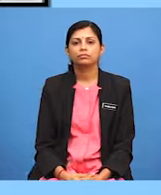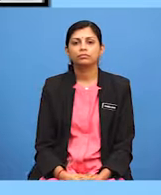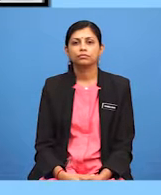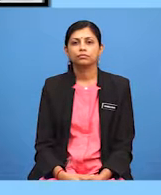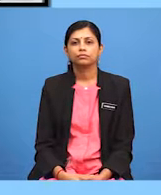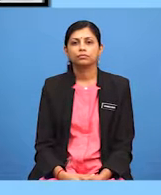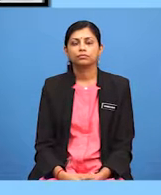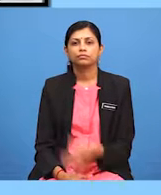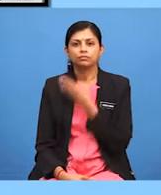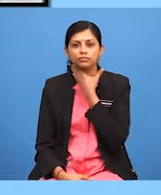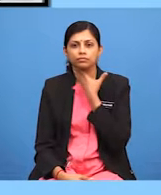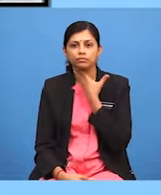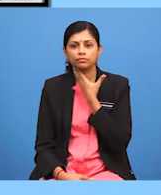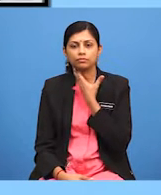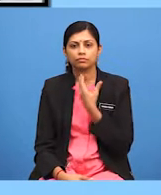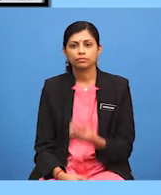dilakukan oleh lift itu?